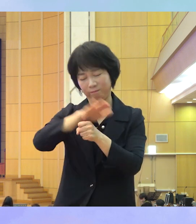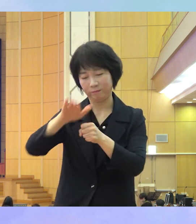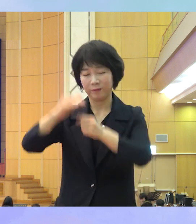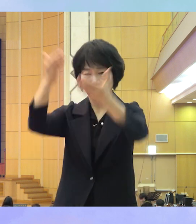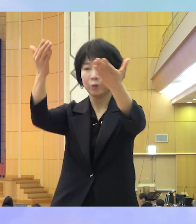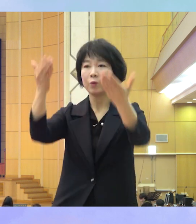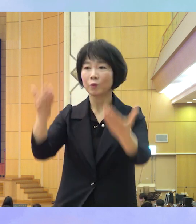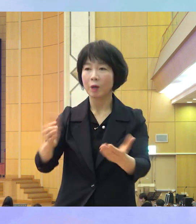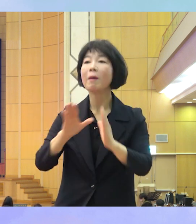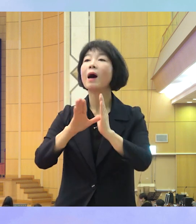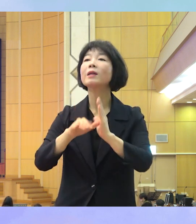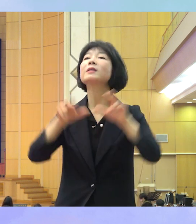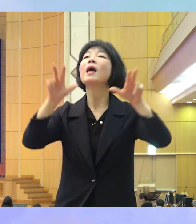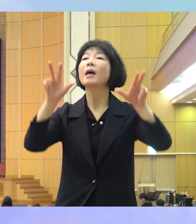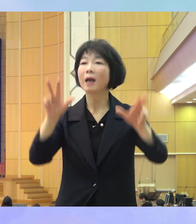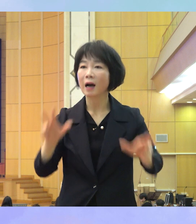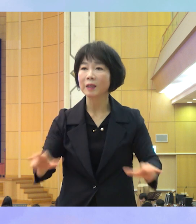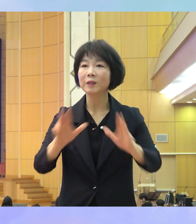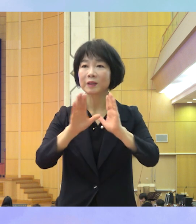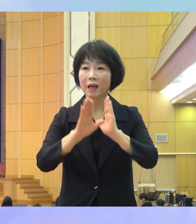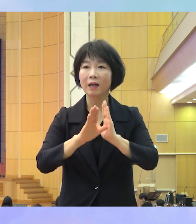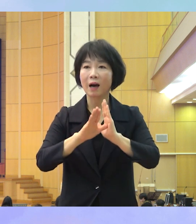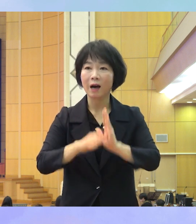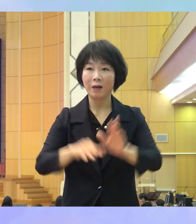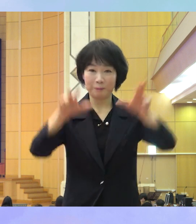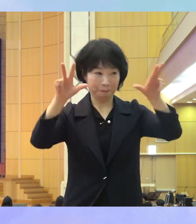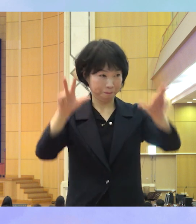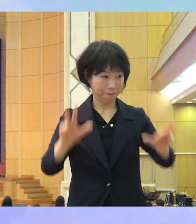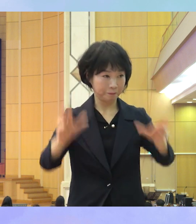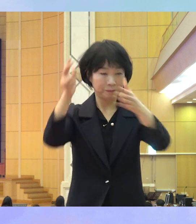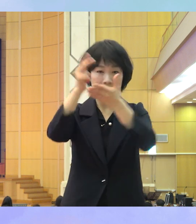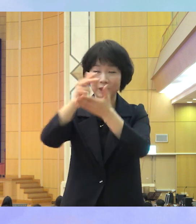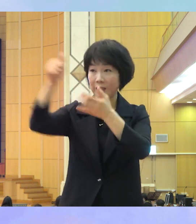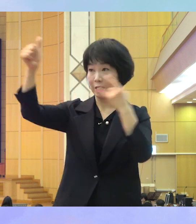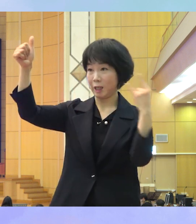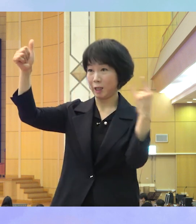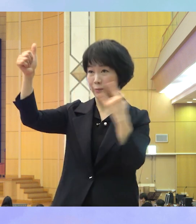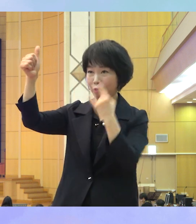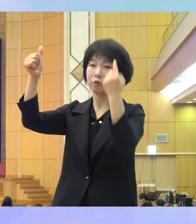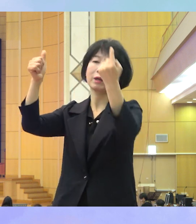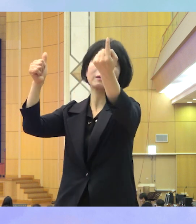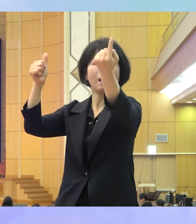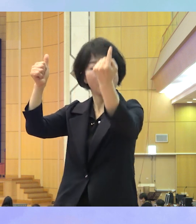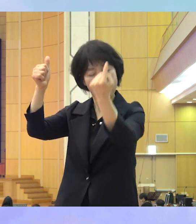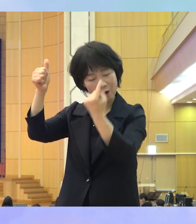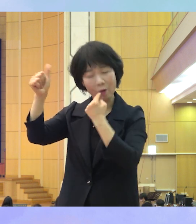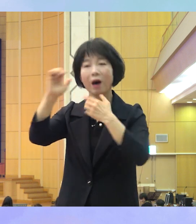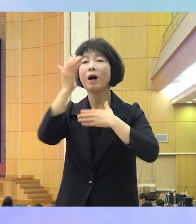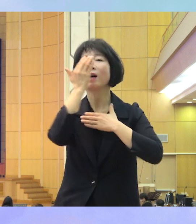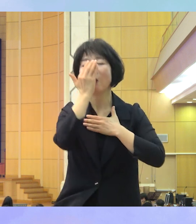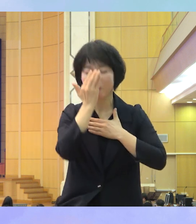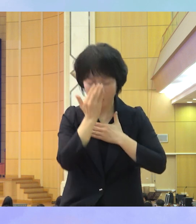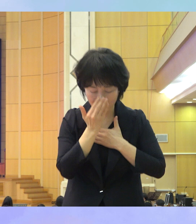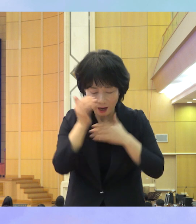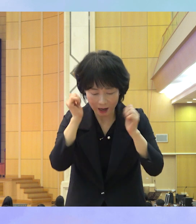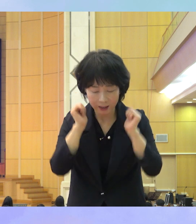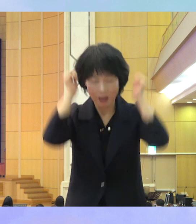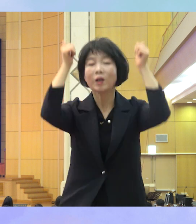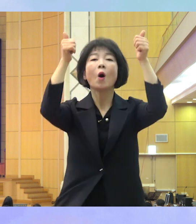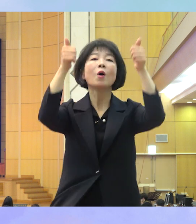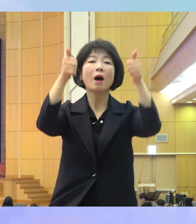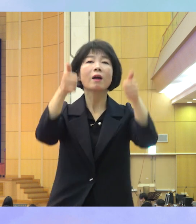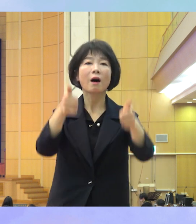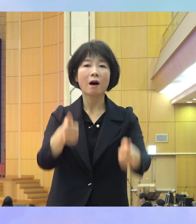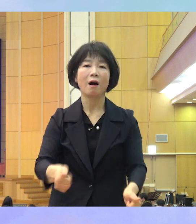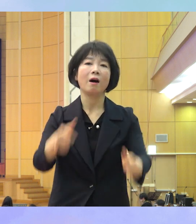이때라 주의 긍휼 받을 때가 이때라. 지금 주께 나와